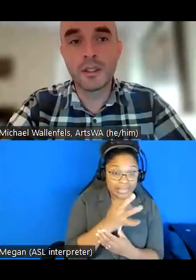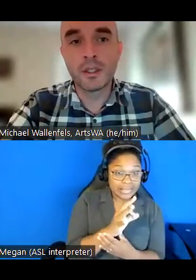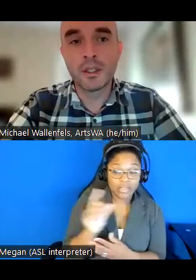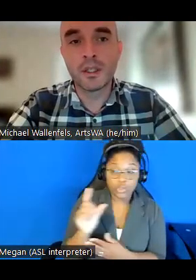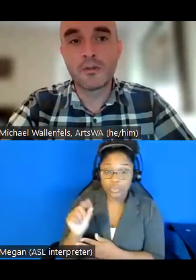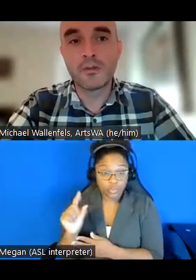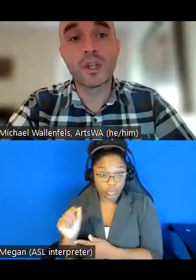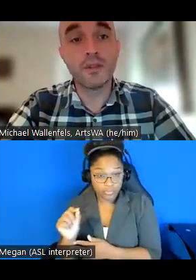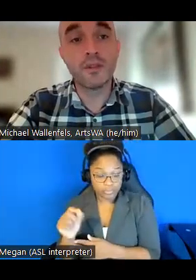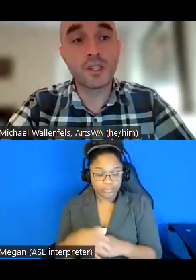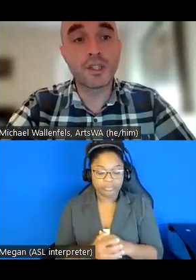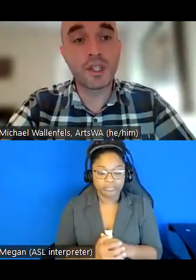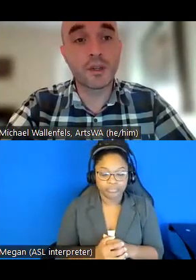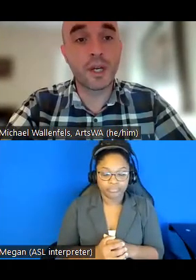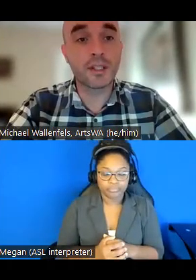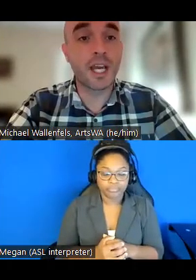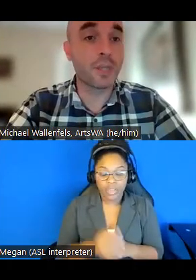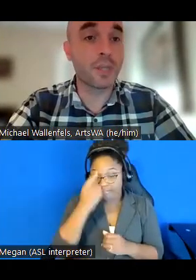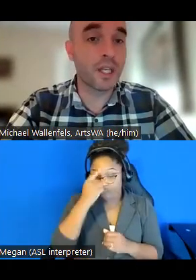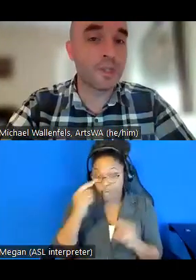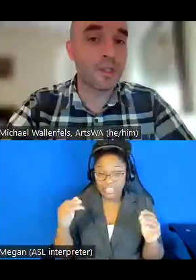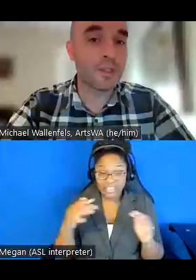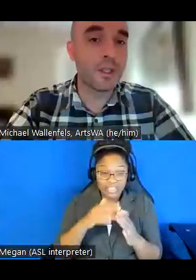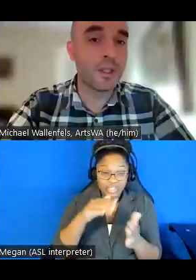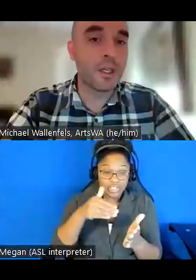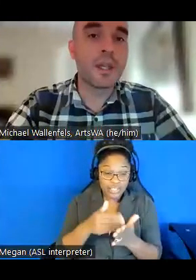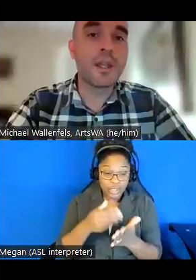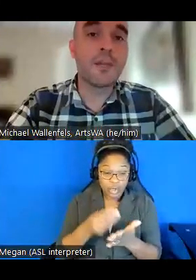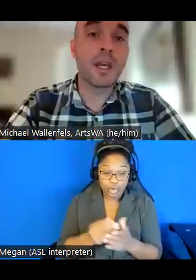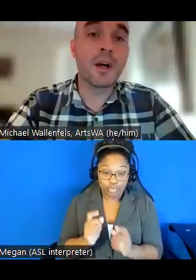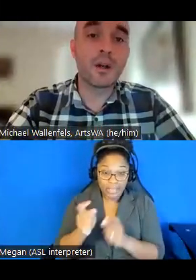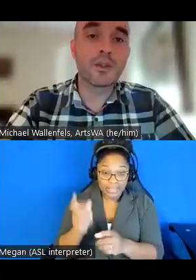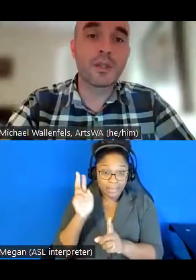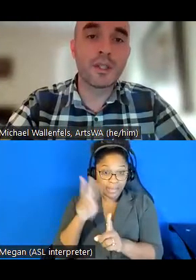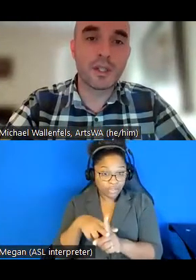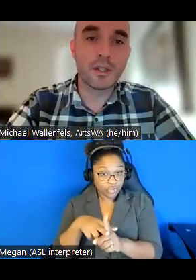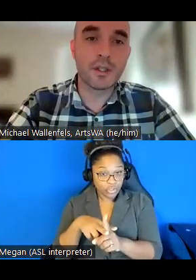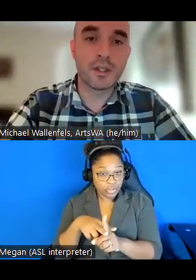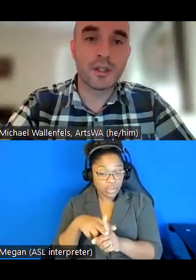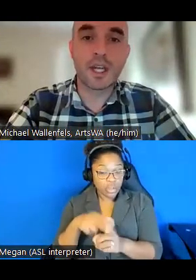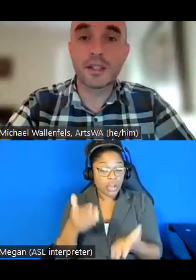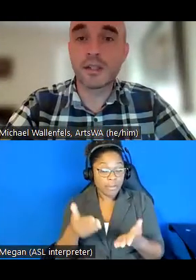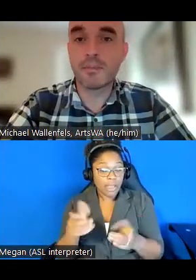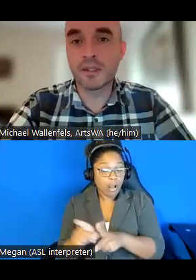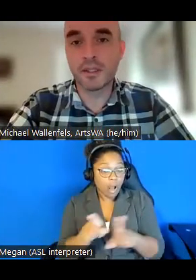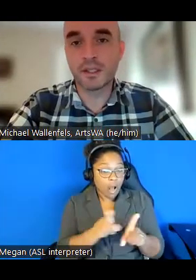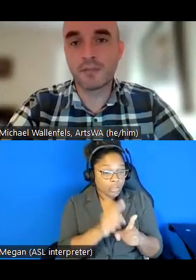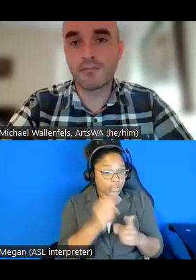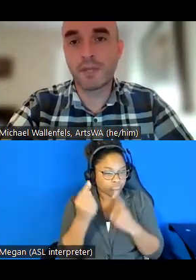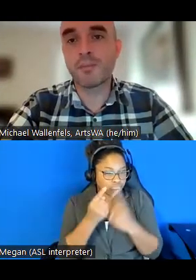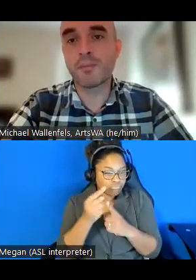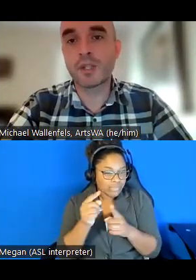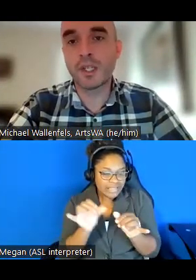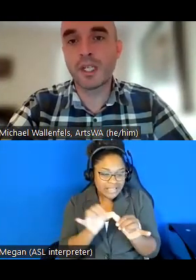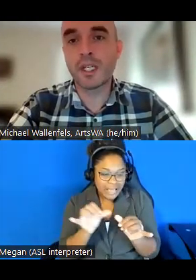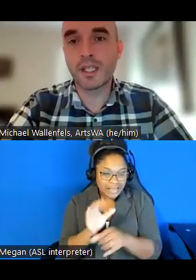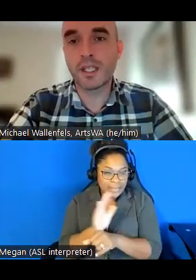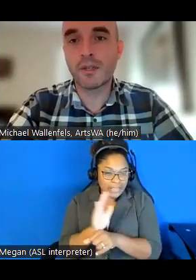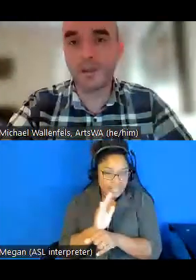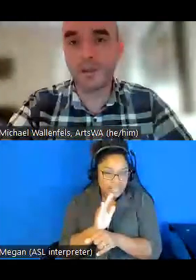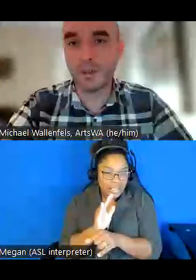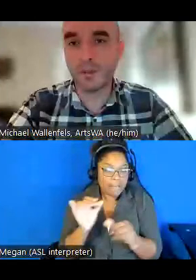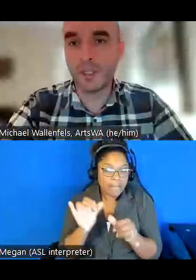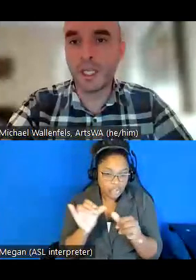사이에, 그러니까 수익 또는 활동의 감소가 있어야 돼요. 그 애플리케이션의 컨벤션 센터 보조금은 그